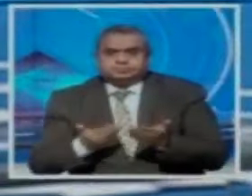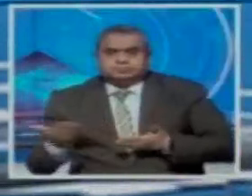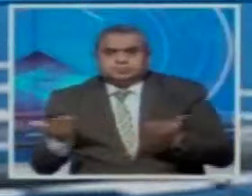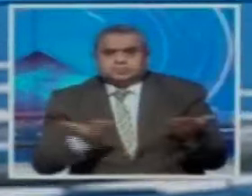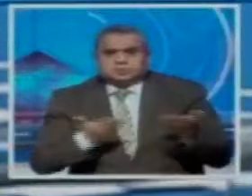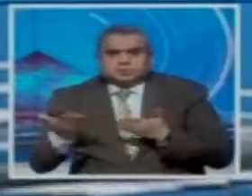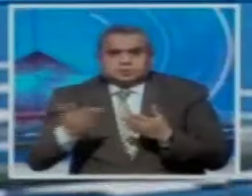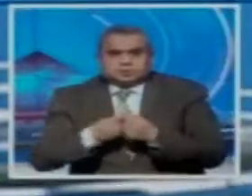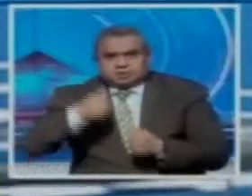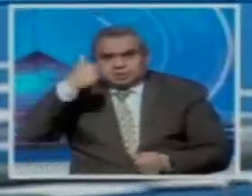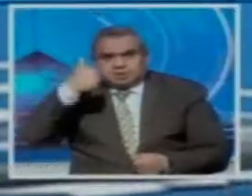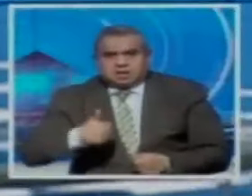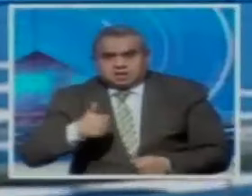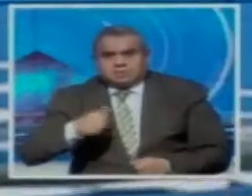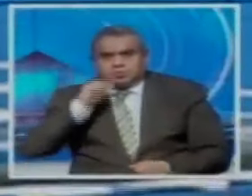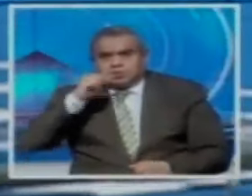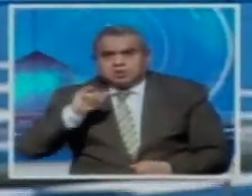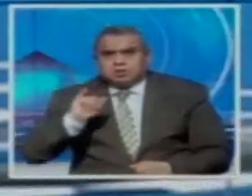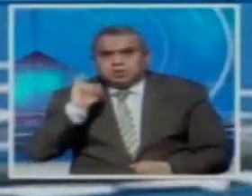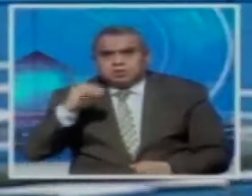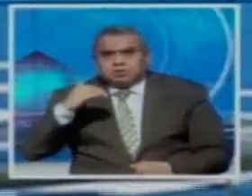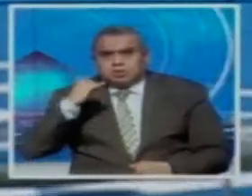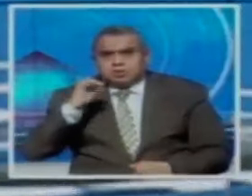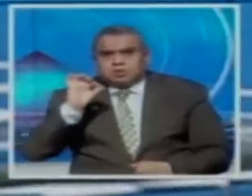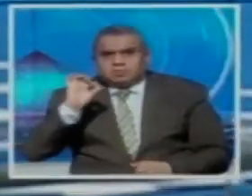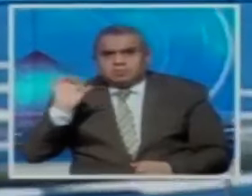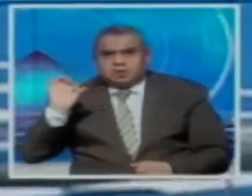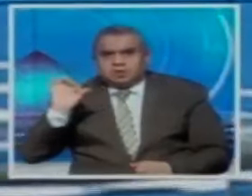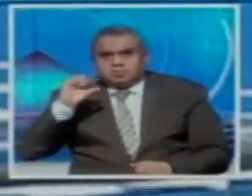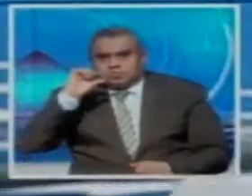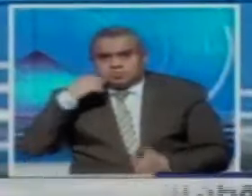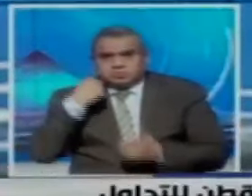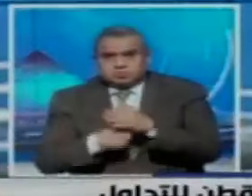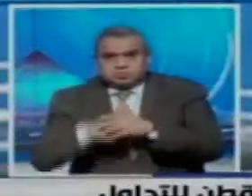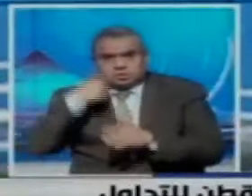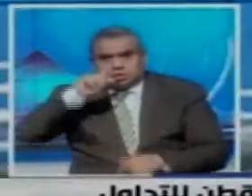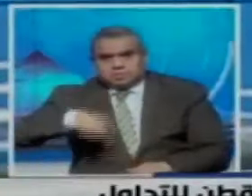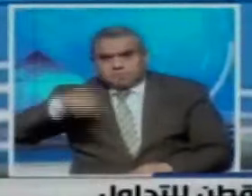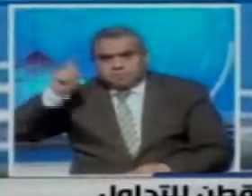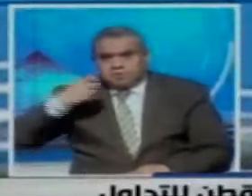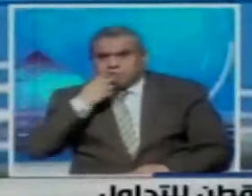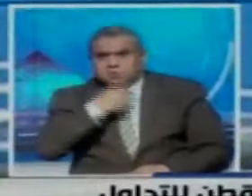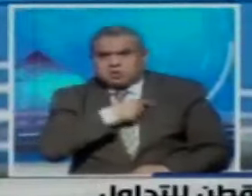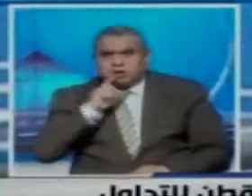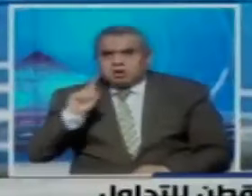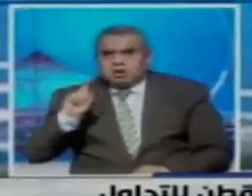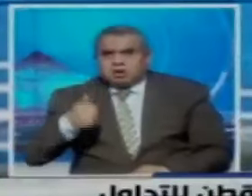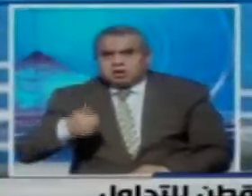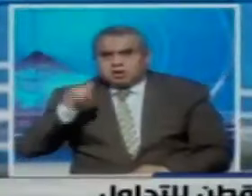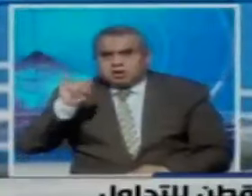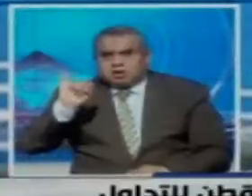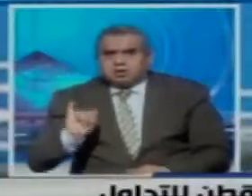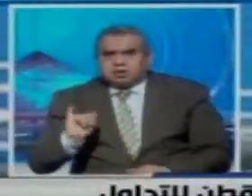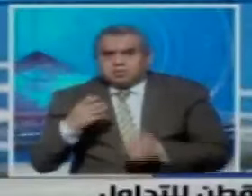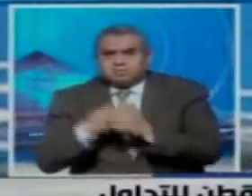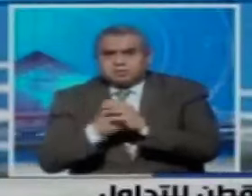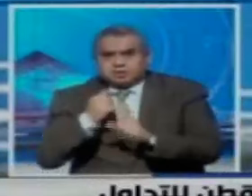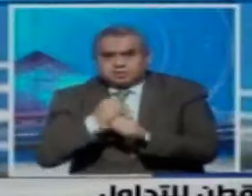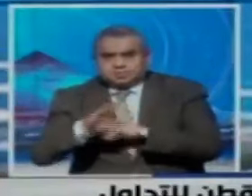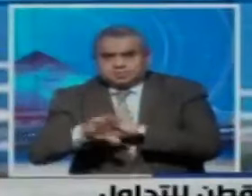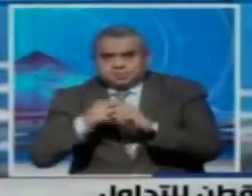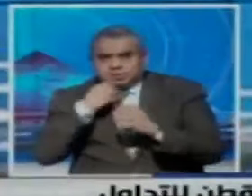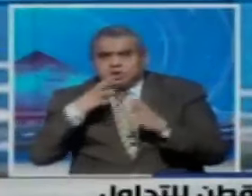بحث وزير قطاع الأعمال العامة الدكتور محمود عصمت مع رئيس البورصة المصرية رامي الدكاني الإجراءات اللازمة لإدراج